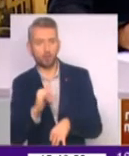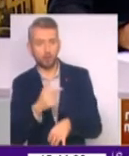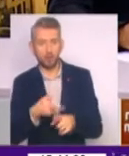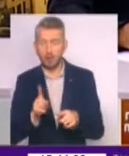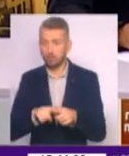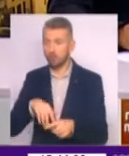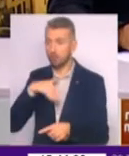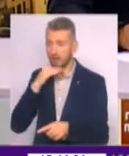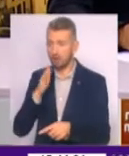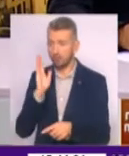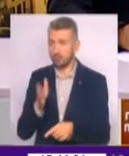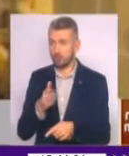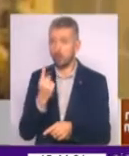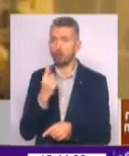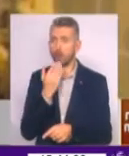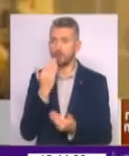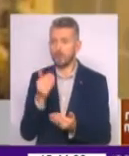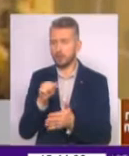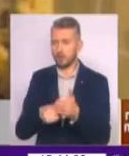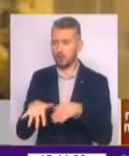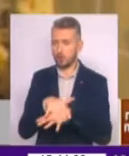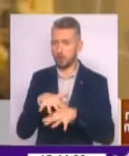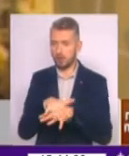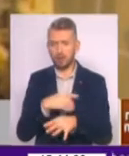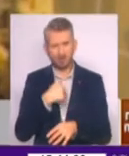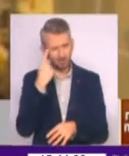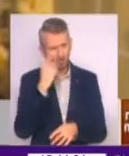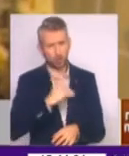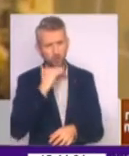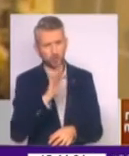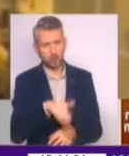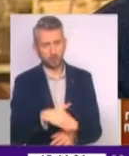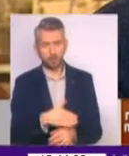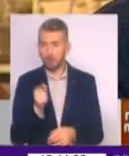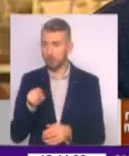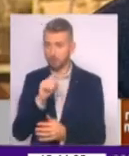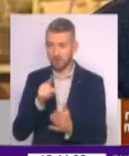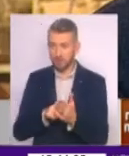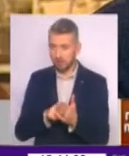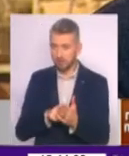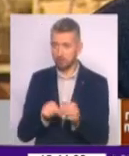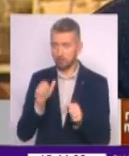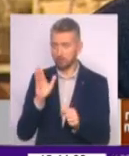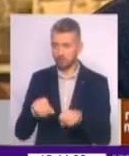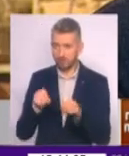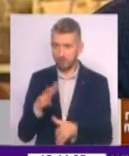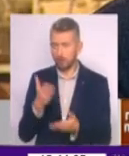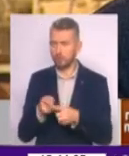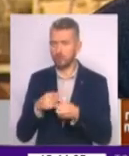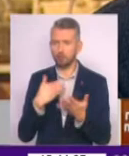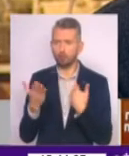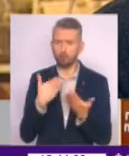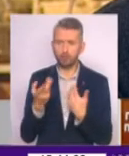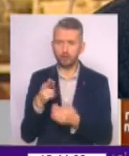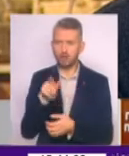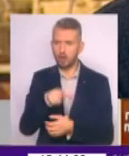для цього буде одного звернення від громади? Я думаю, що так. Я думаю, тобто що так. В цьому питанні можна буде це вирішити, якщо це стосується саме